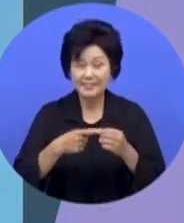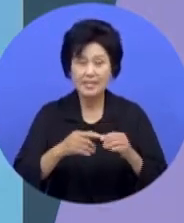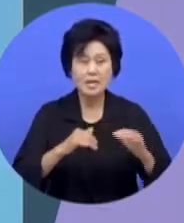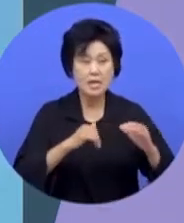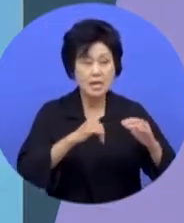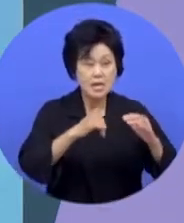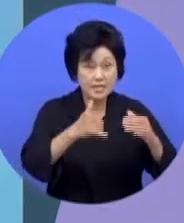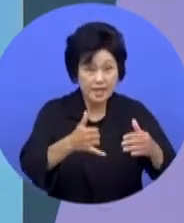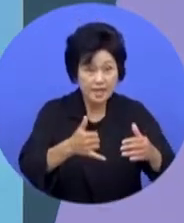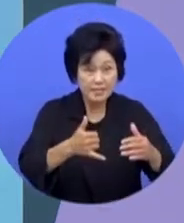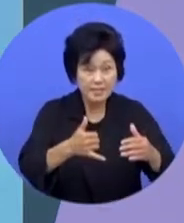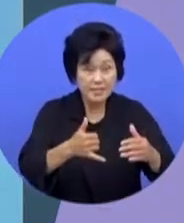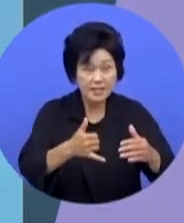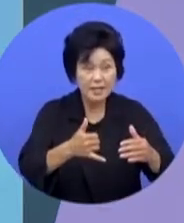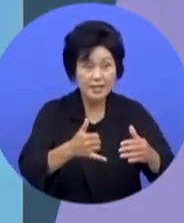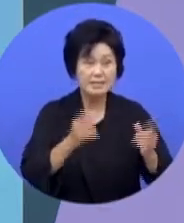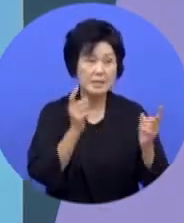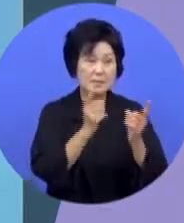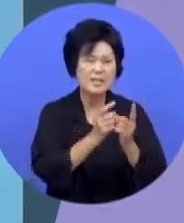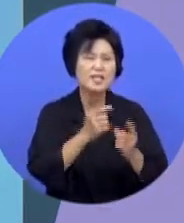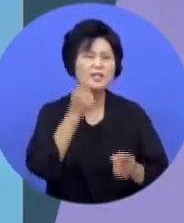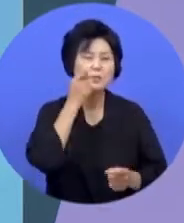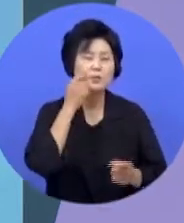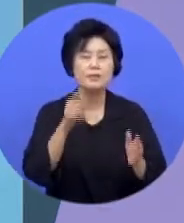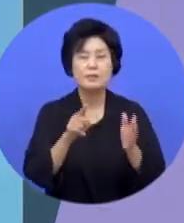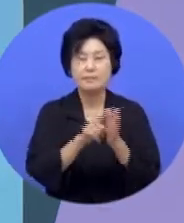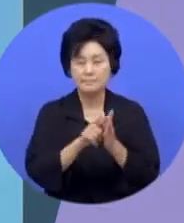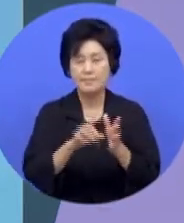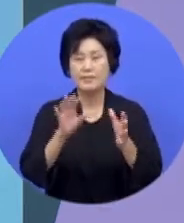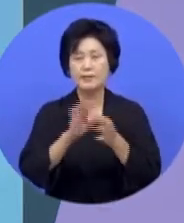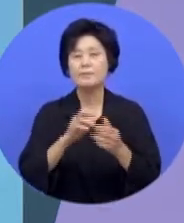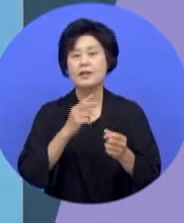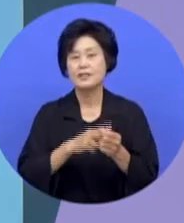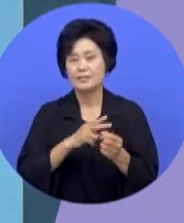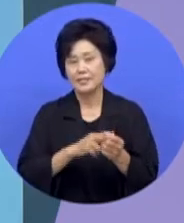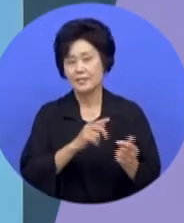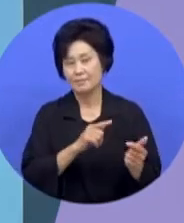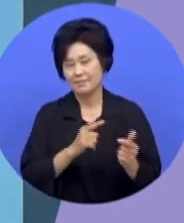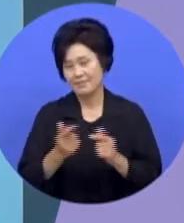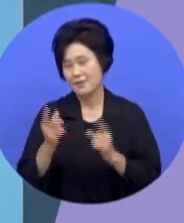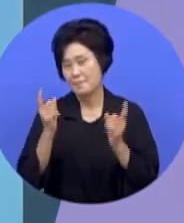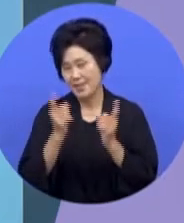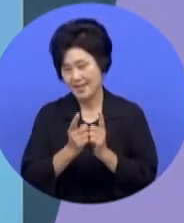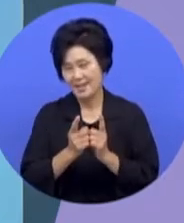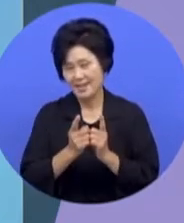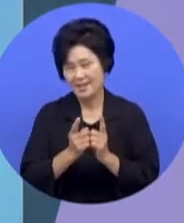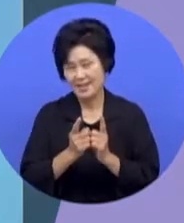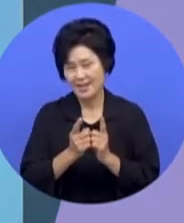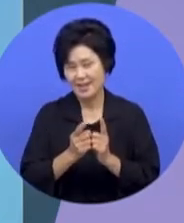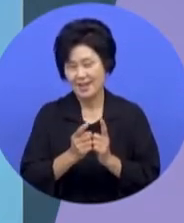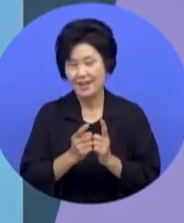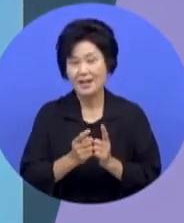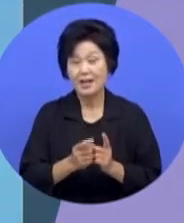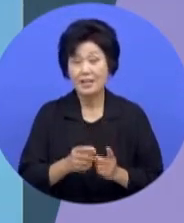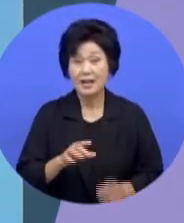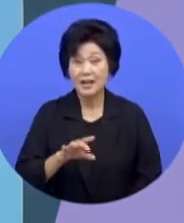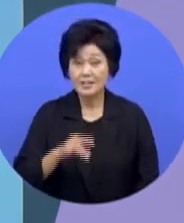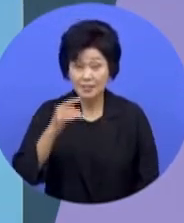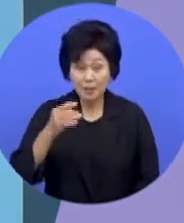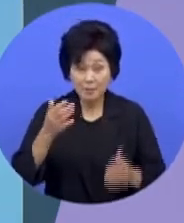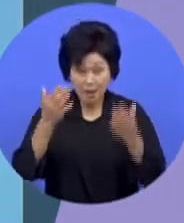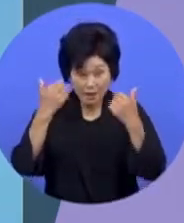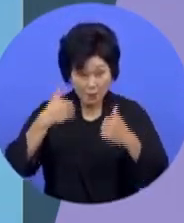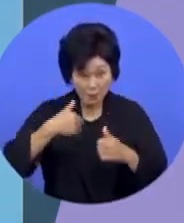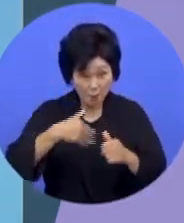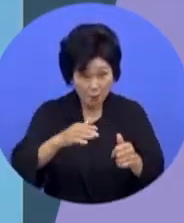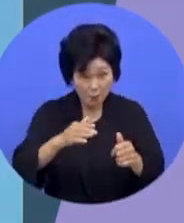없는 믿음의 선생님들을 만난 거예요. 선생님. 맞죠. 제가 처음 이제 학교를 보내고 학부모